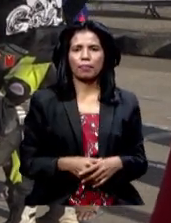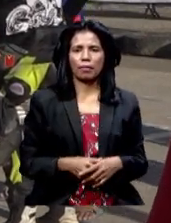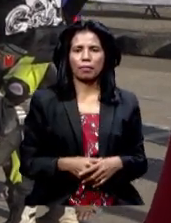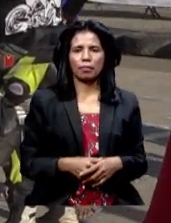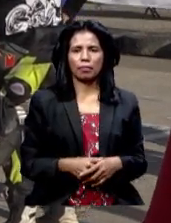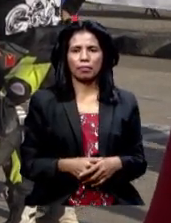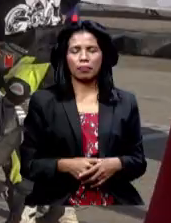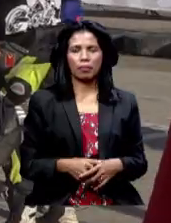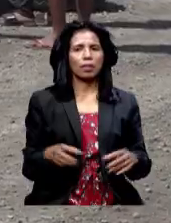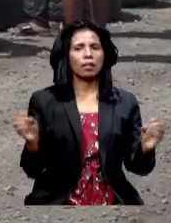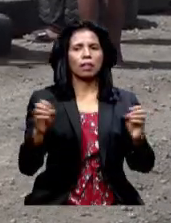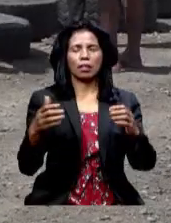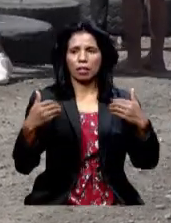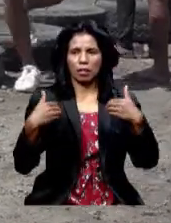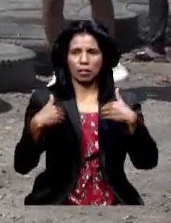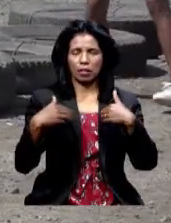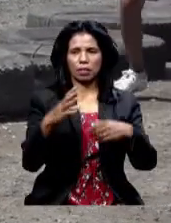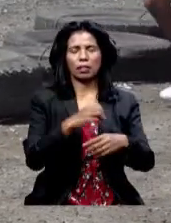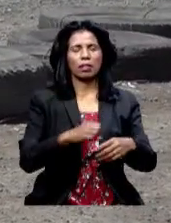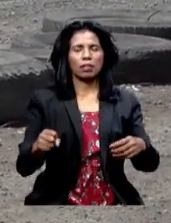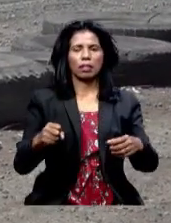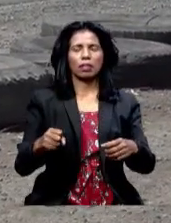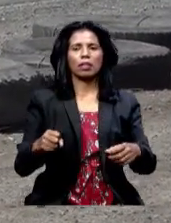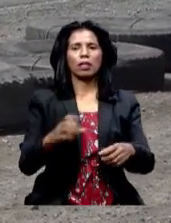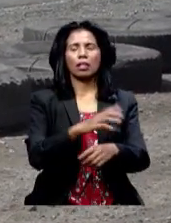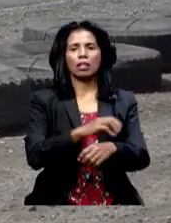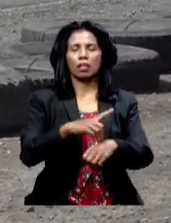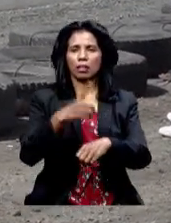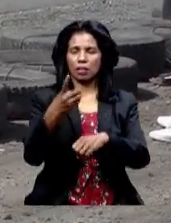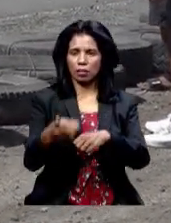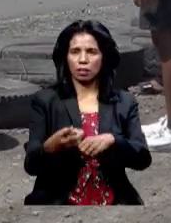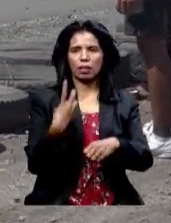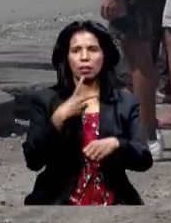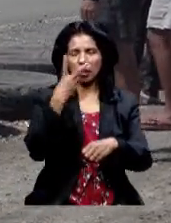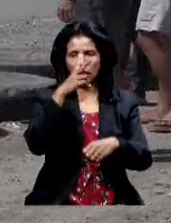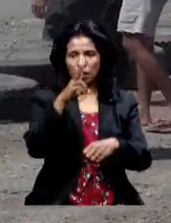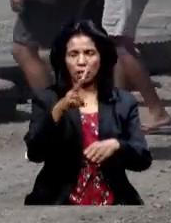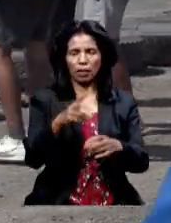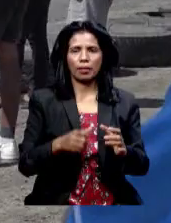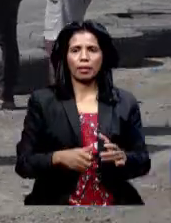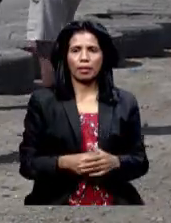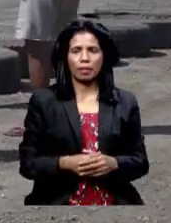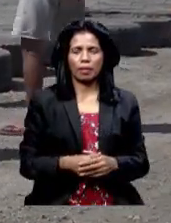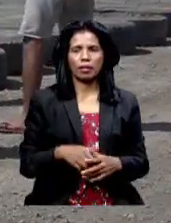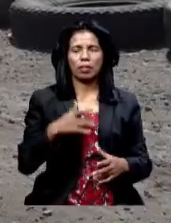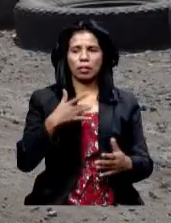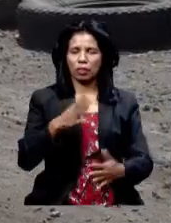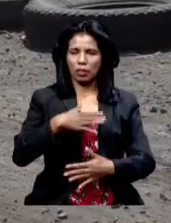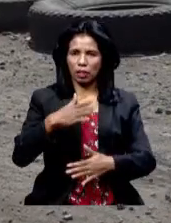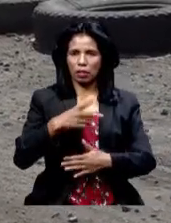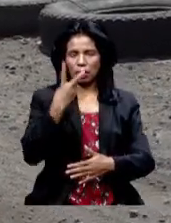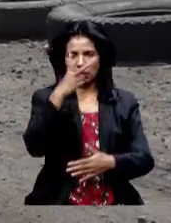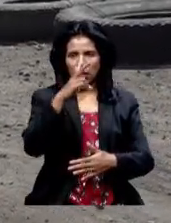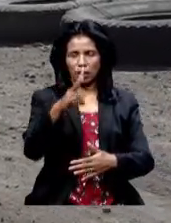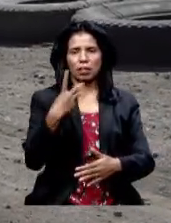dan tidak ada kecelakaan ataupun hal-hal yang luar biasa dan kami melihat bahwa antusias ini perlu kita